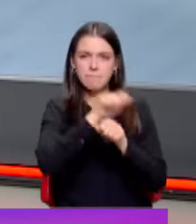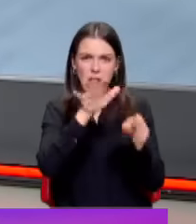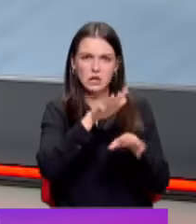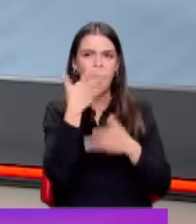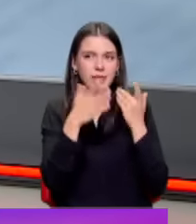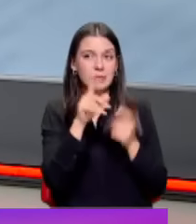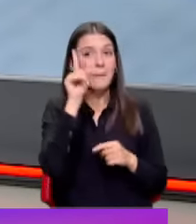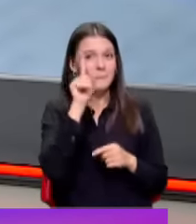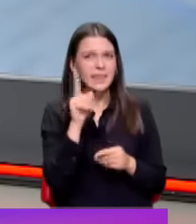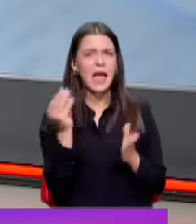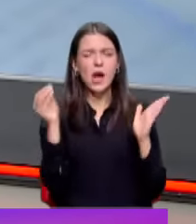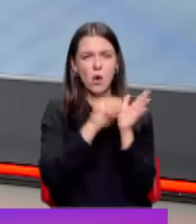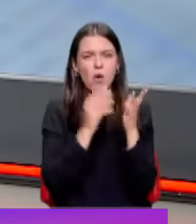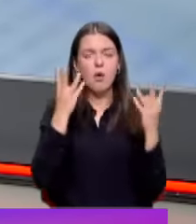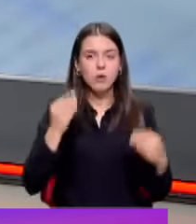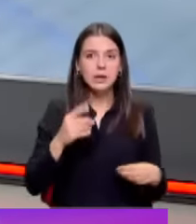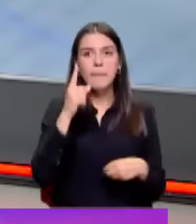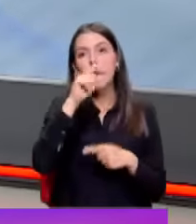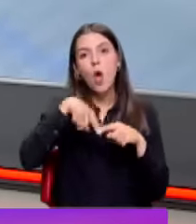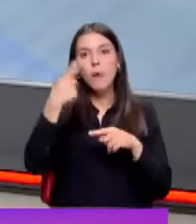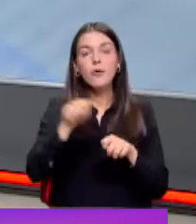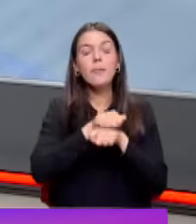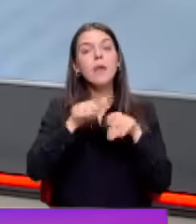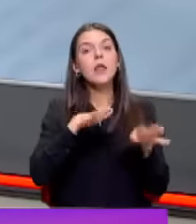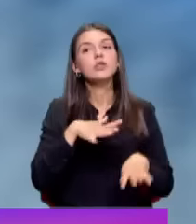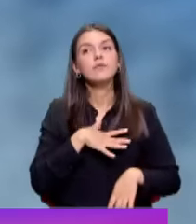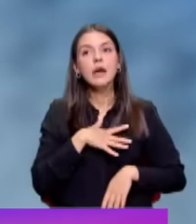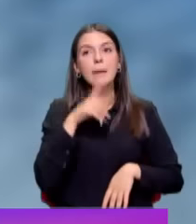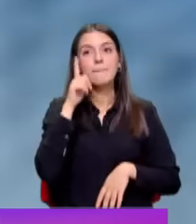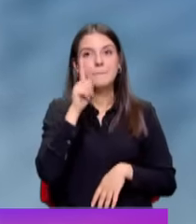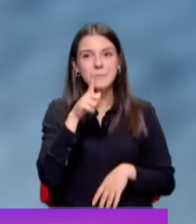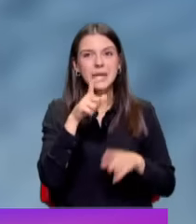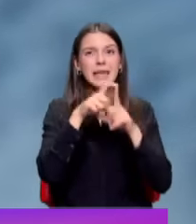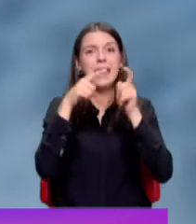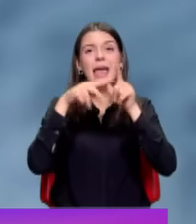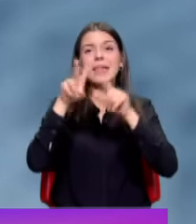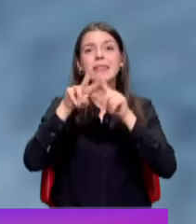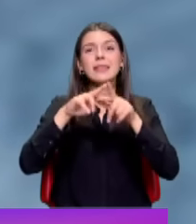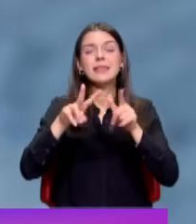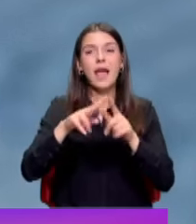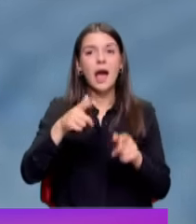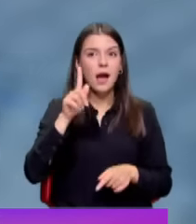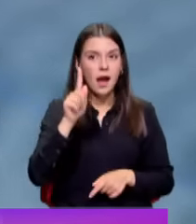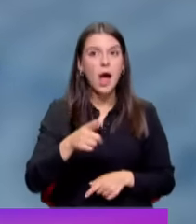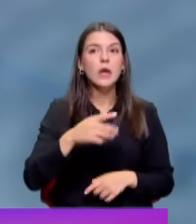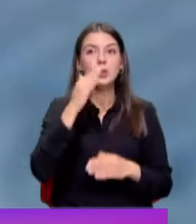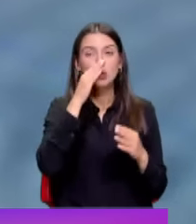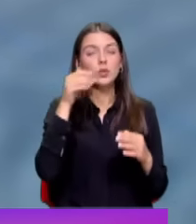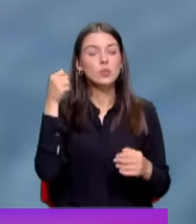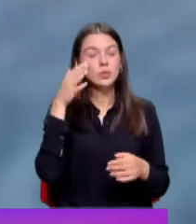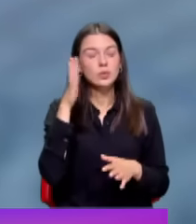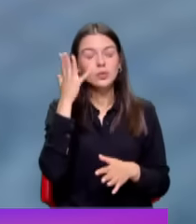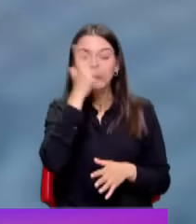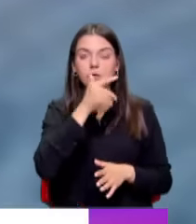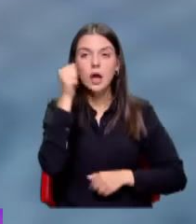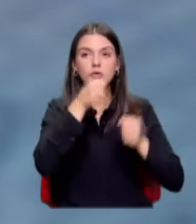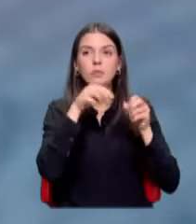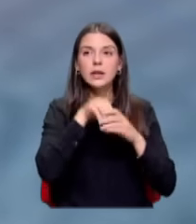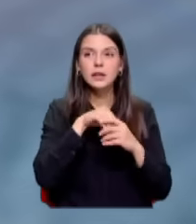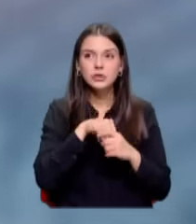bahsetmiş. Bir de ilave olarak bir başka paylaşım var. Bir dekan utanç yumruğu için çok şık oldu tweet'i atarken